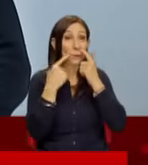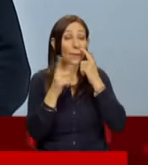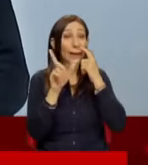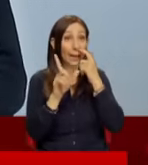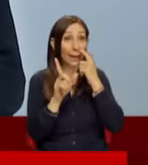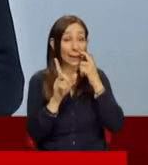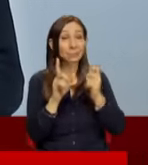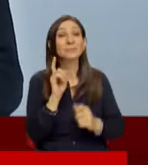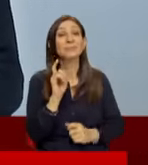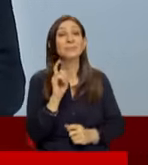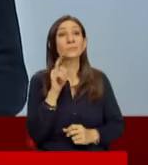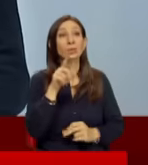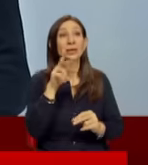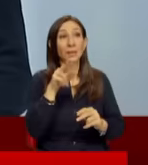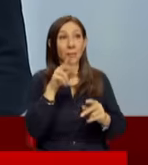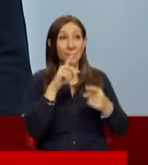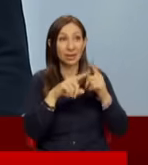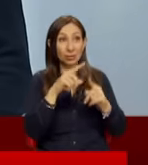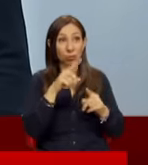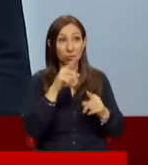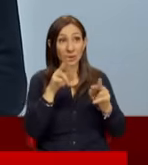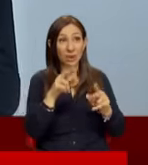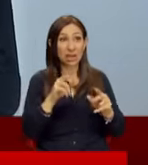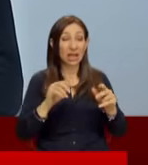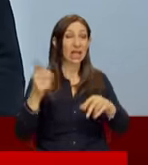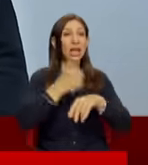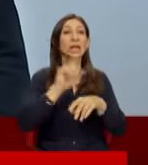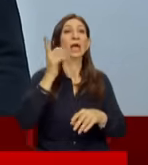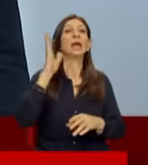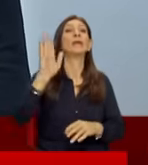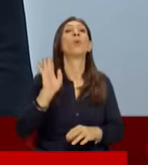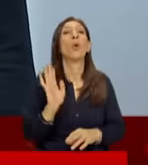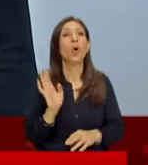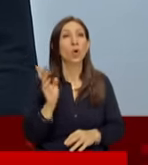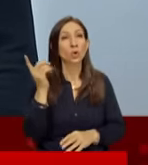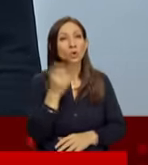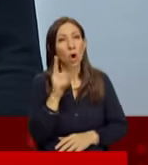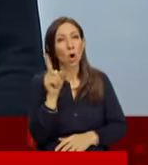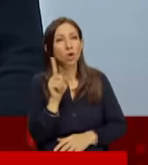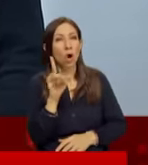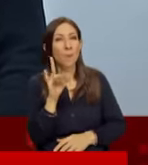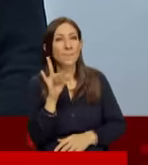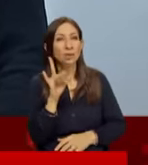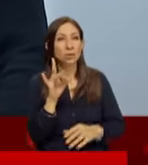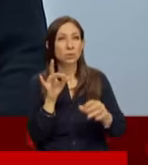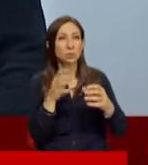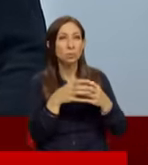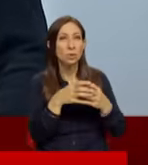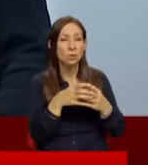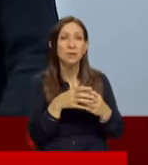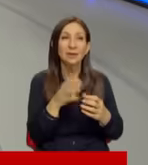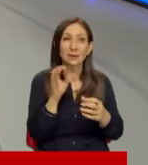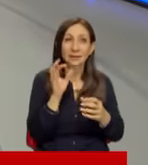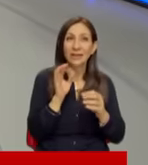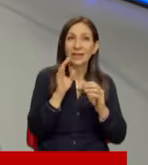dememek lazım. Yani bu tip partiler, bu tip rejimlerde böyle iktidara yürümüyorlar. Yani %10-15'lik bir blokta,